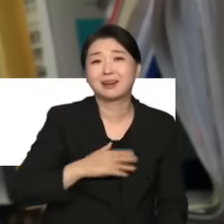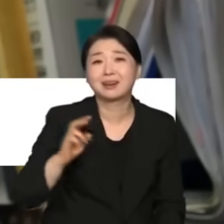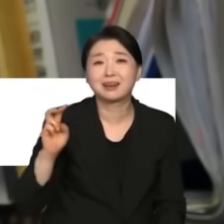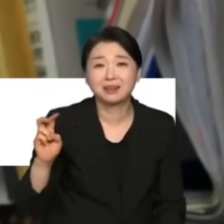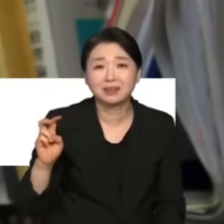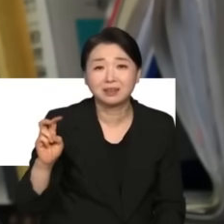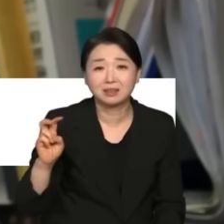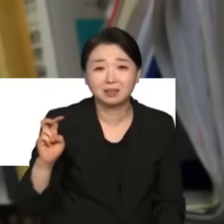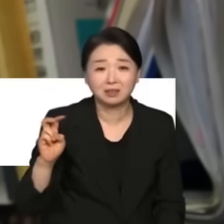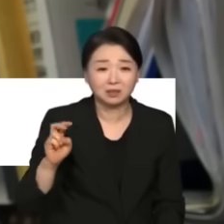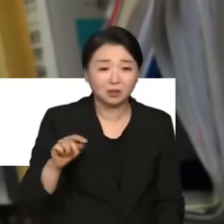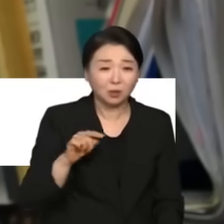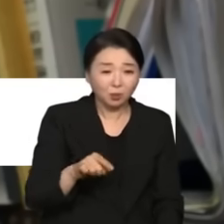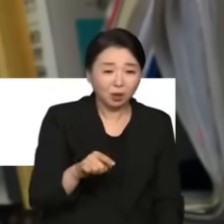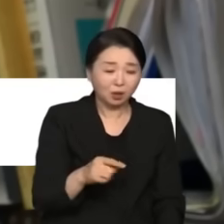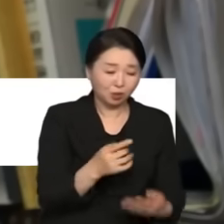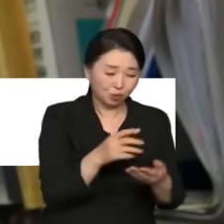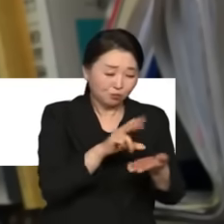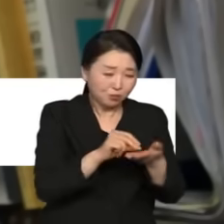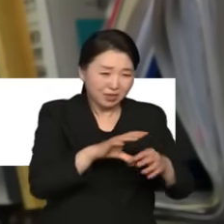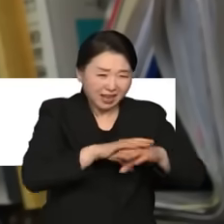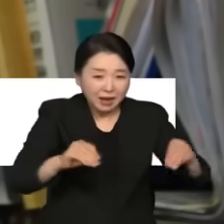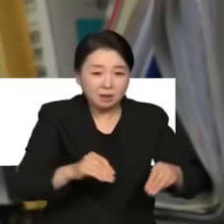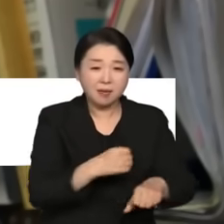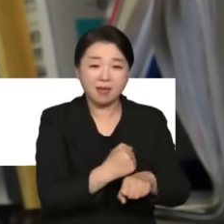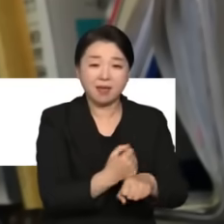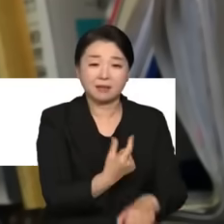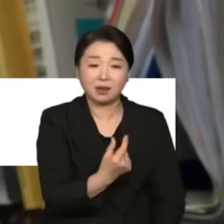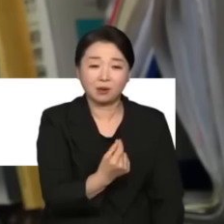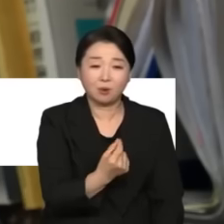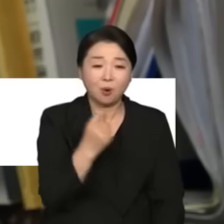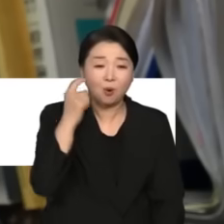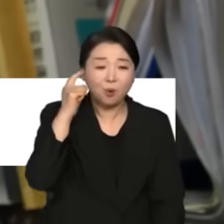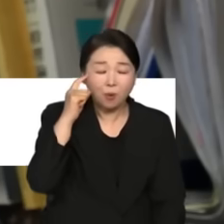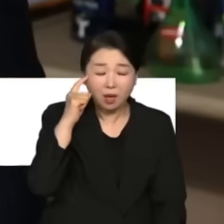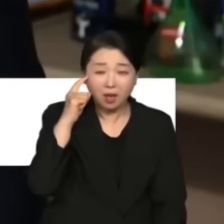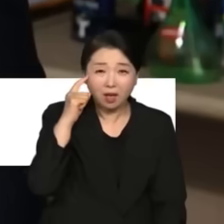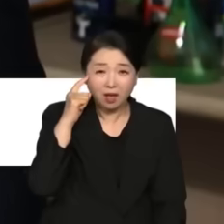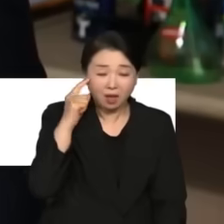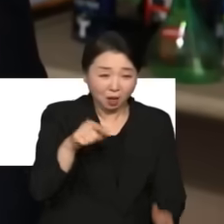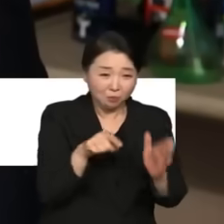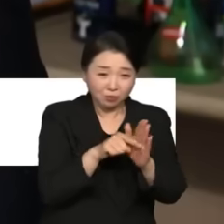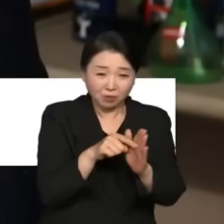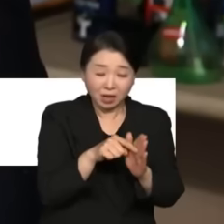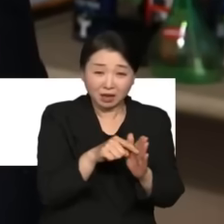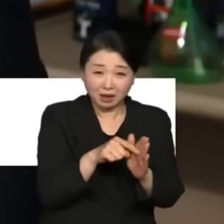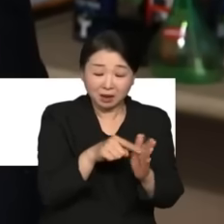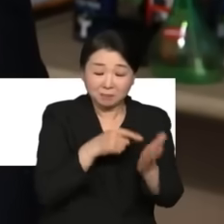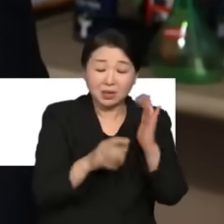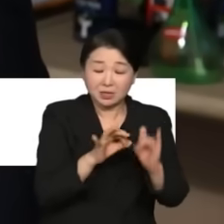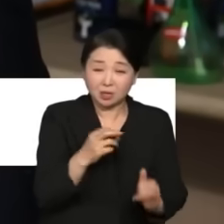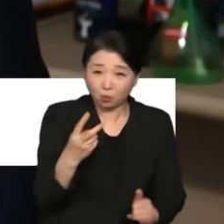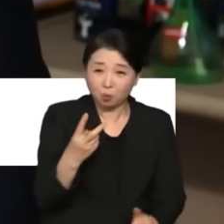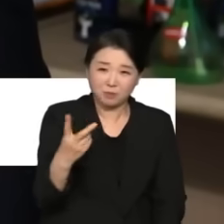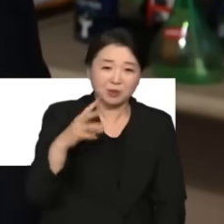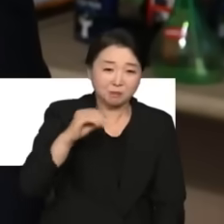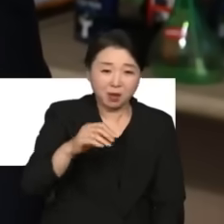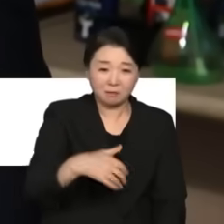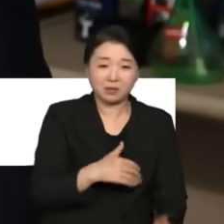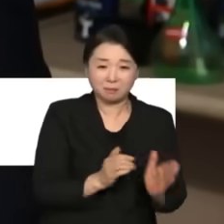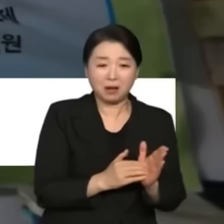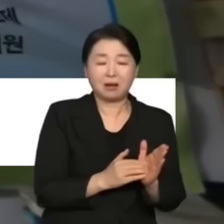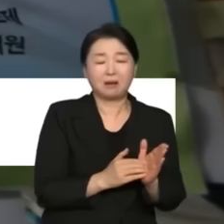언제를 깔끔하게 해결하고 심지어 부담금을 몇 천만 원 돌려받아도 아주 절망적인 상황에서 벗어났을